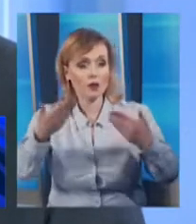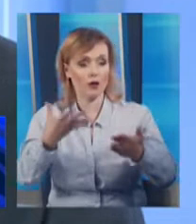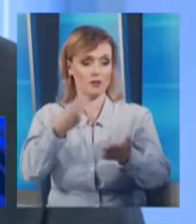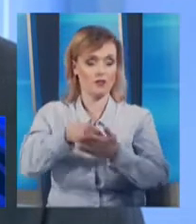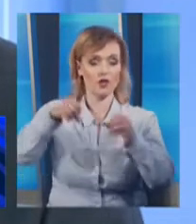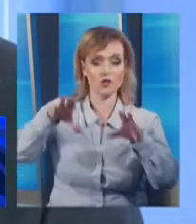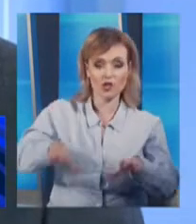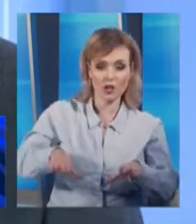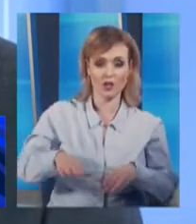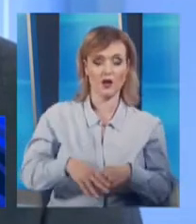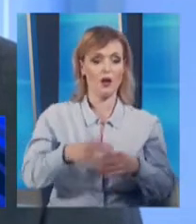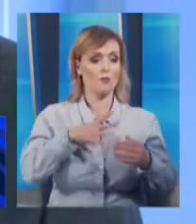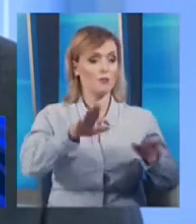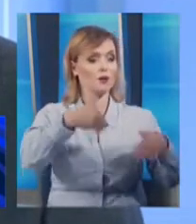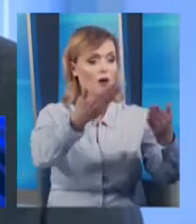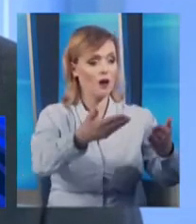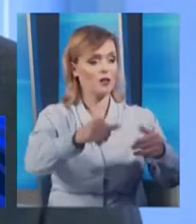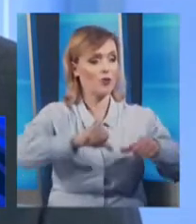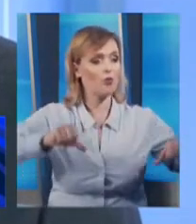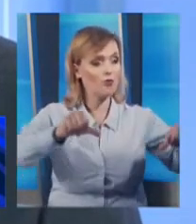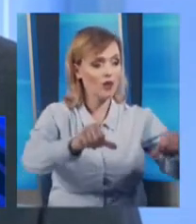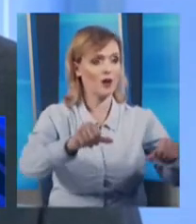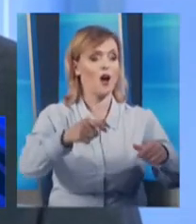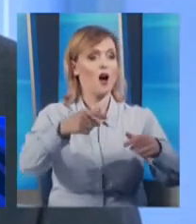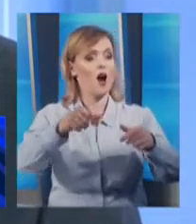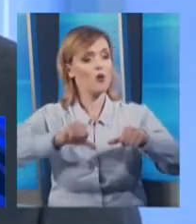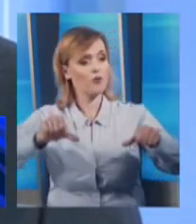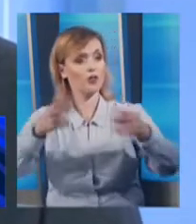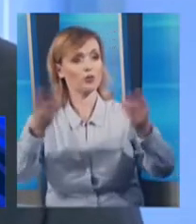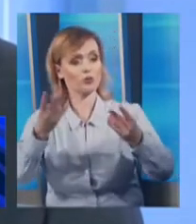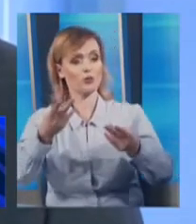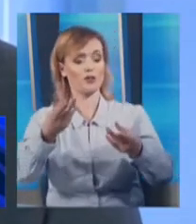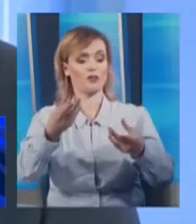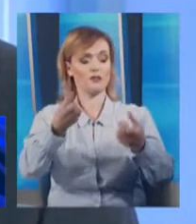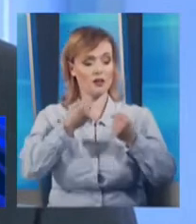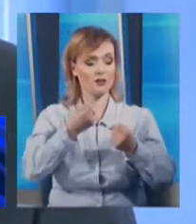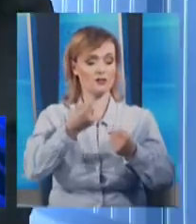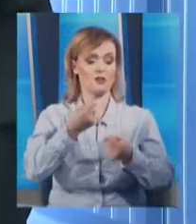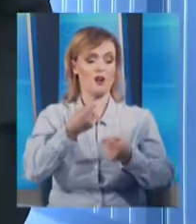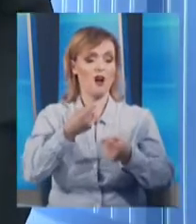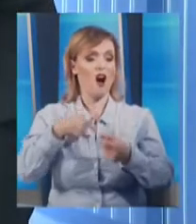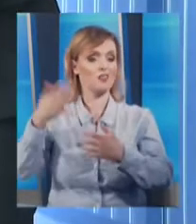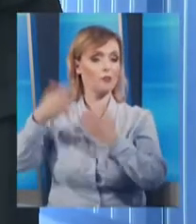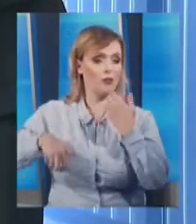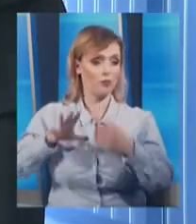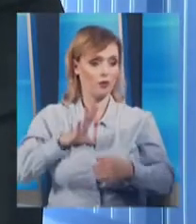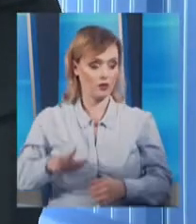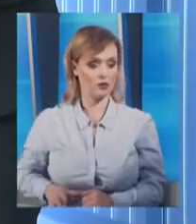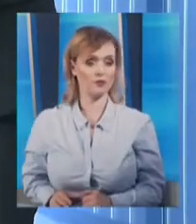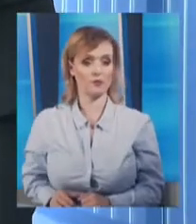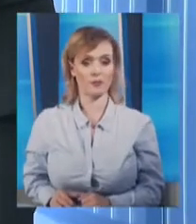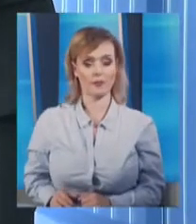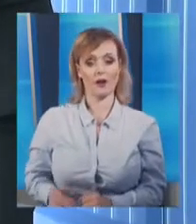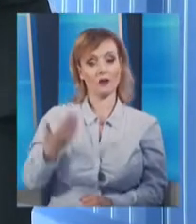pro bono către guvern, urma doar guvernul să le ia și să nu le trateze cu indiferență și aroganță. Da. Trecem la